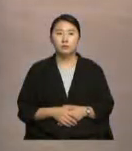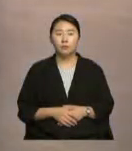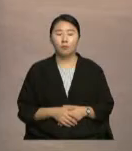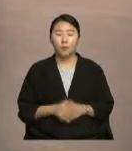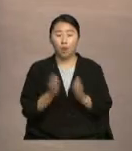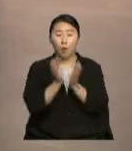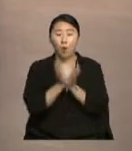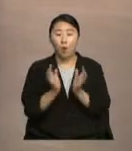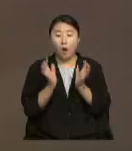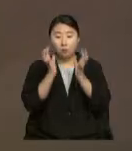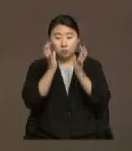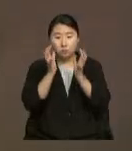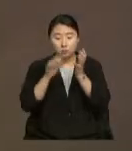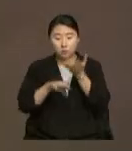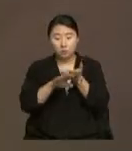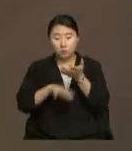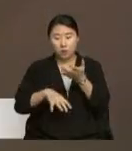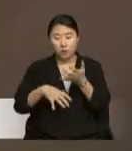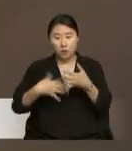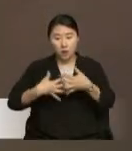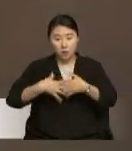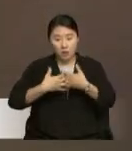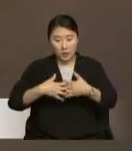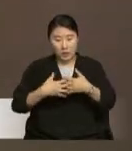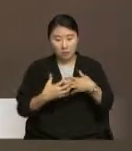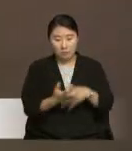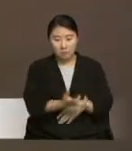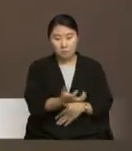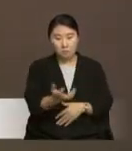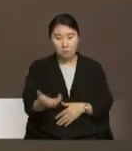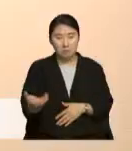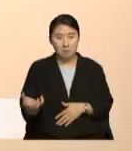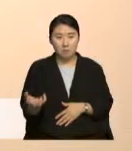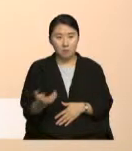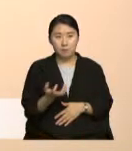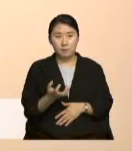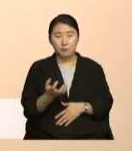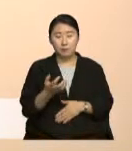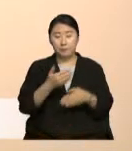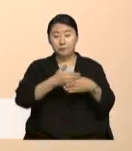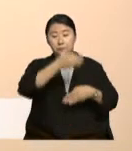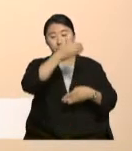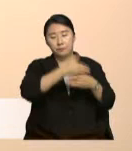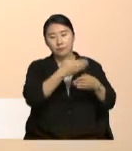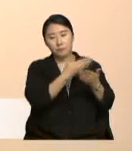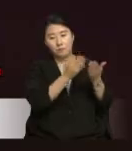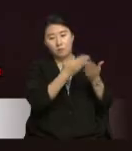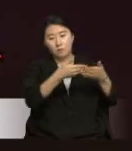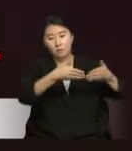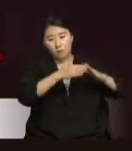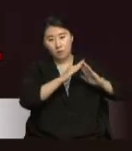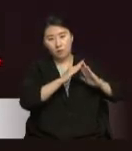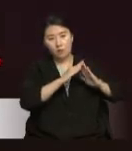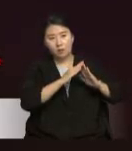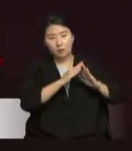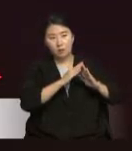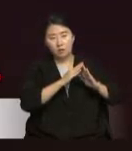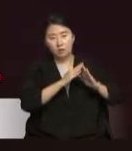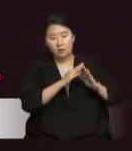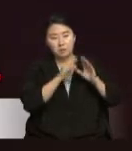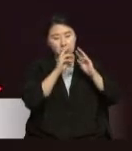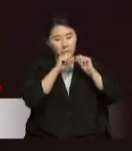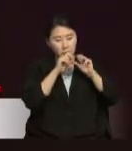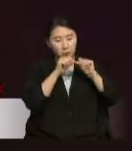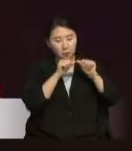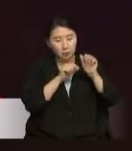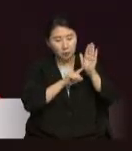화분을 얹은 작은 로봇이 바닥을 휘저으며 움직입니다. 한쪽 벽면에 설치된 화면에선 로봇이 측정한